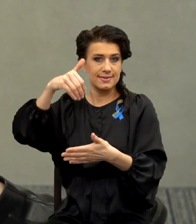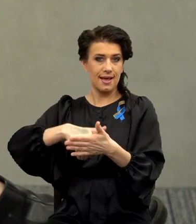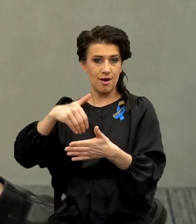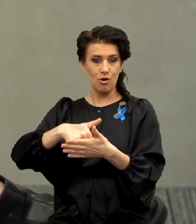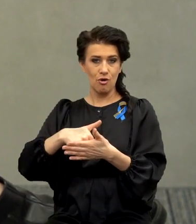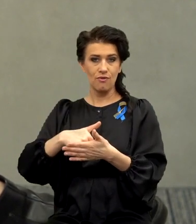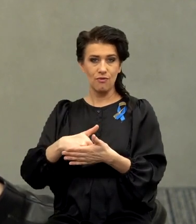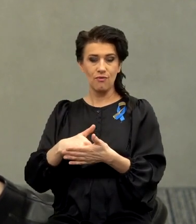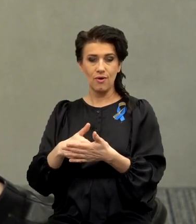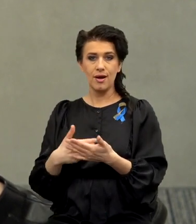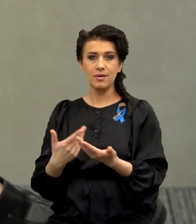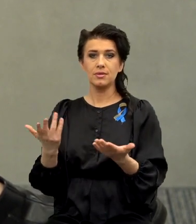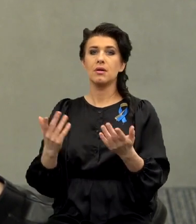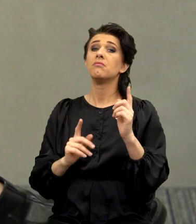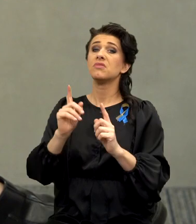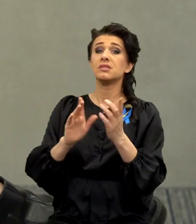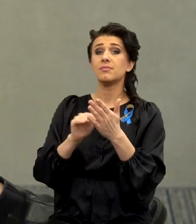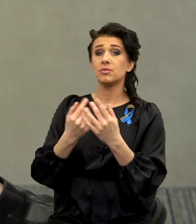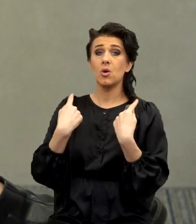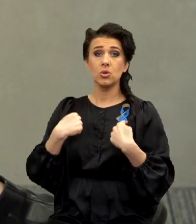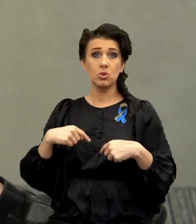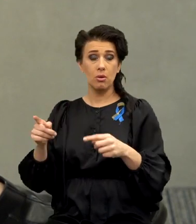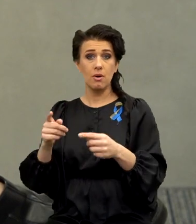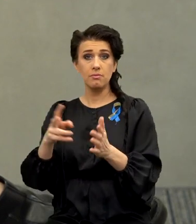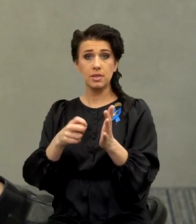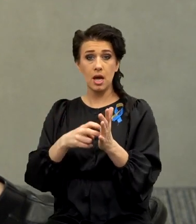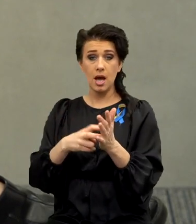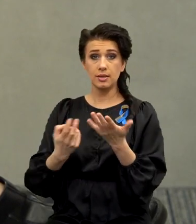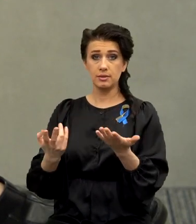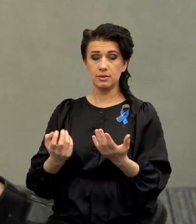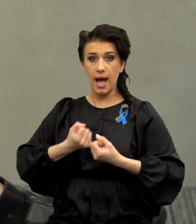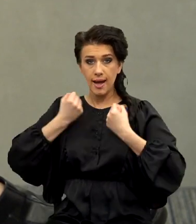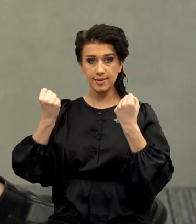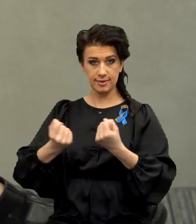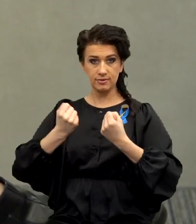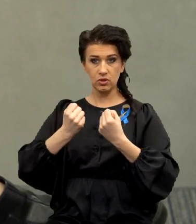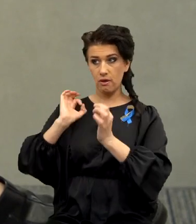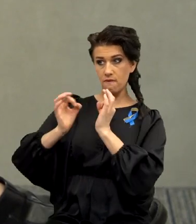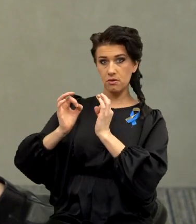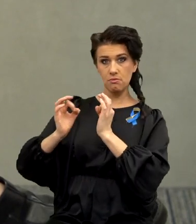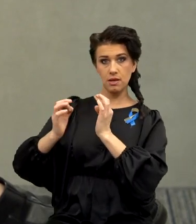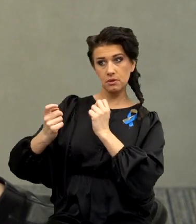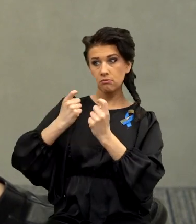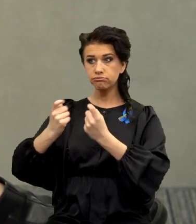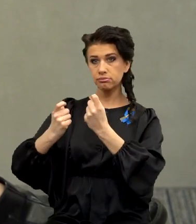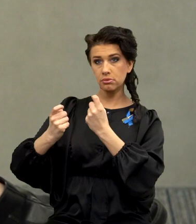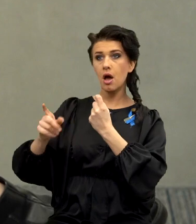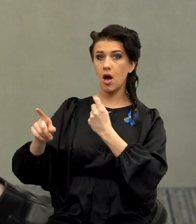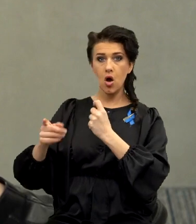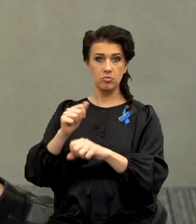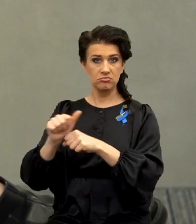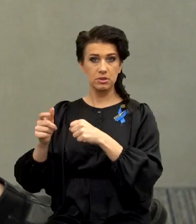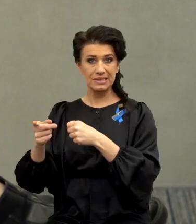zachowania, brak jakiejś aktywności może być dla nas informacją, że coś